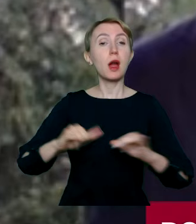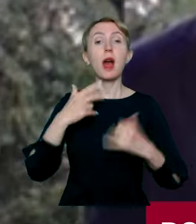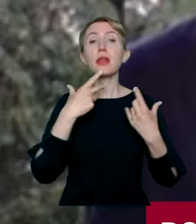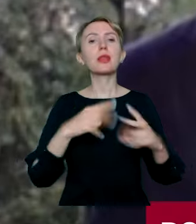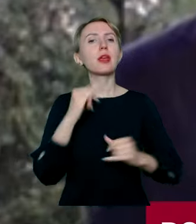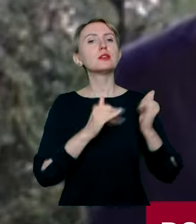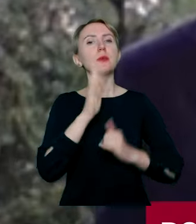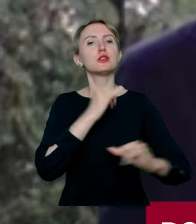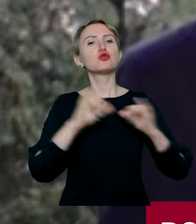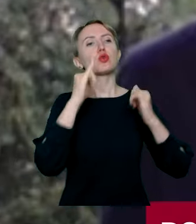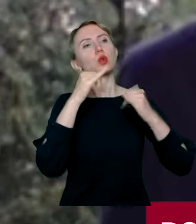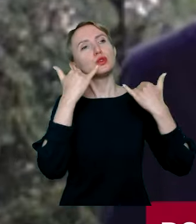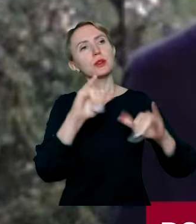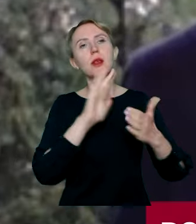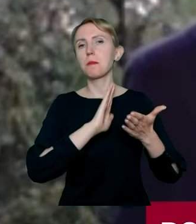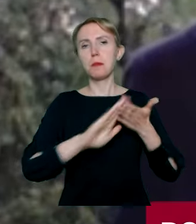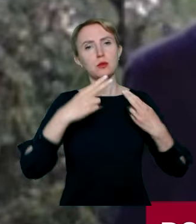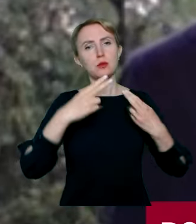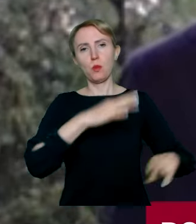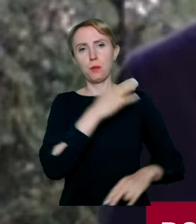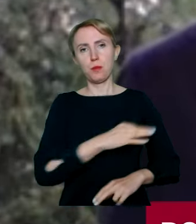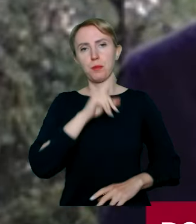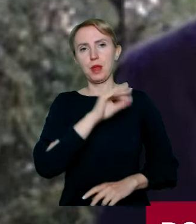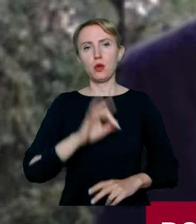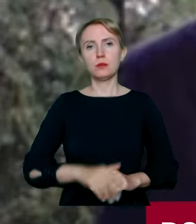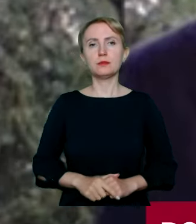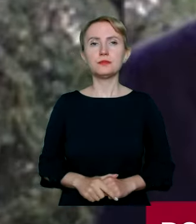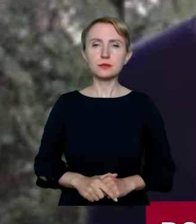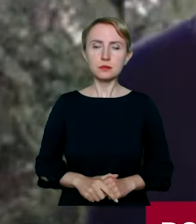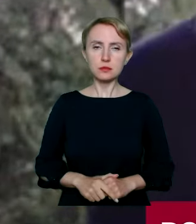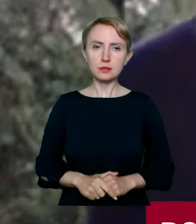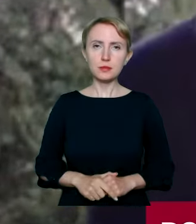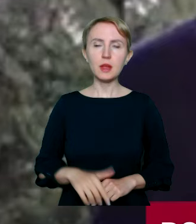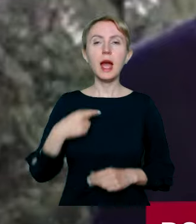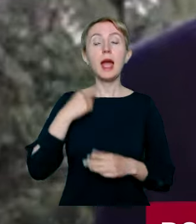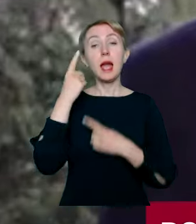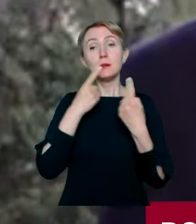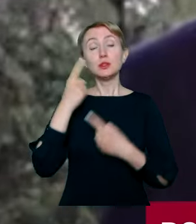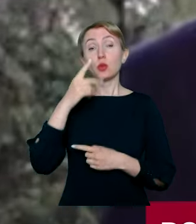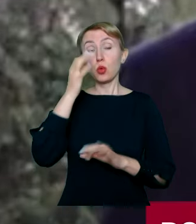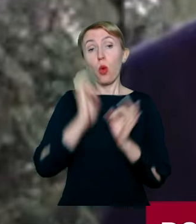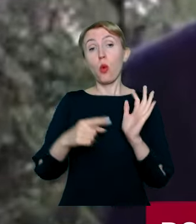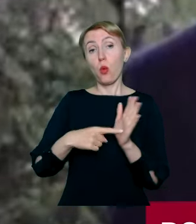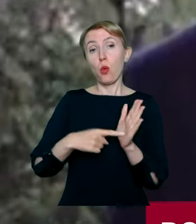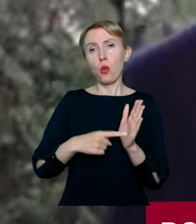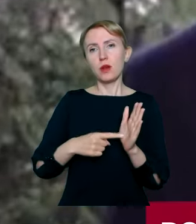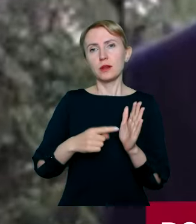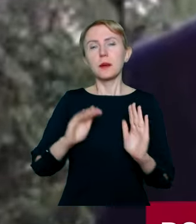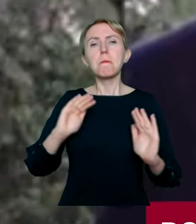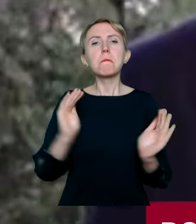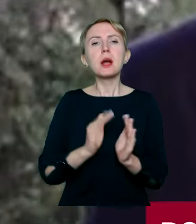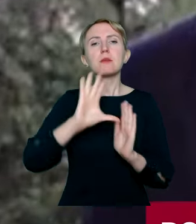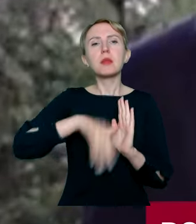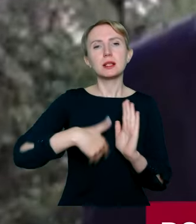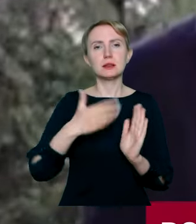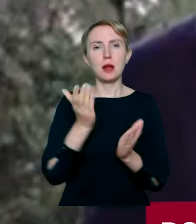będzie rządził ktoś, kto nie ma naszego imprimatur. I myślę, że to widać bardzo dokładnie w tych niedużych miastach powiatowych,